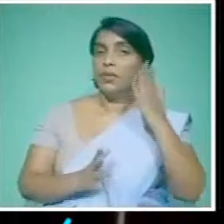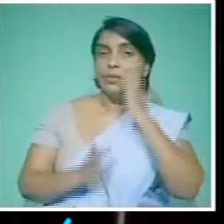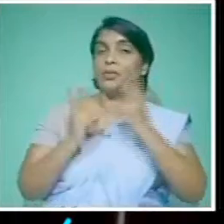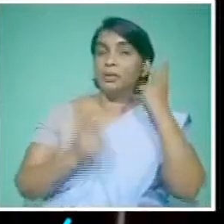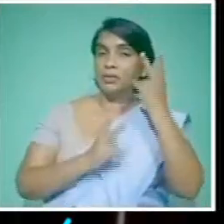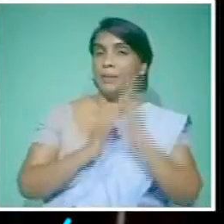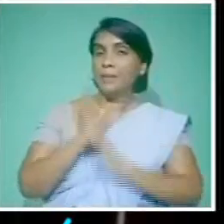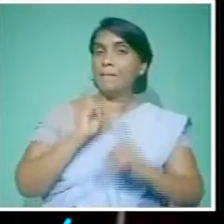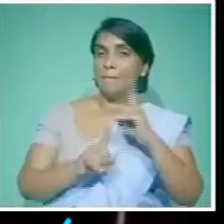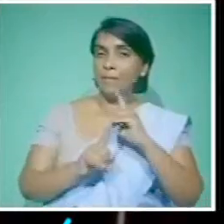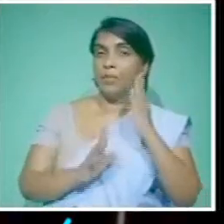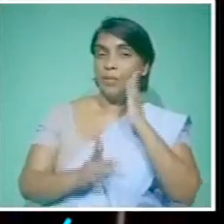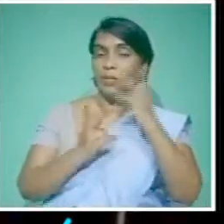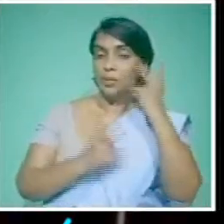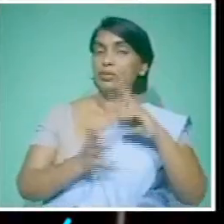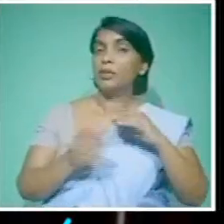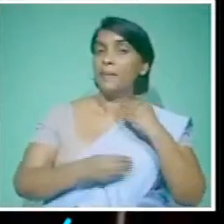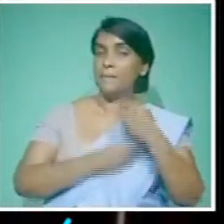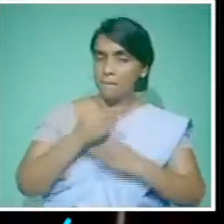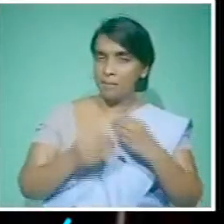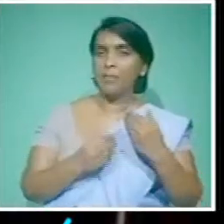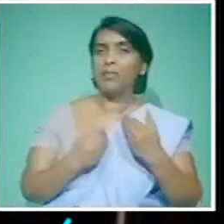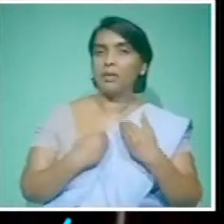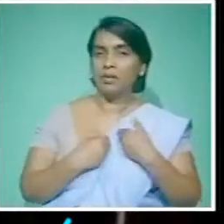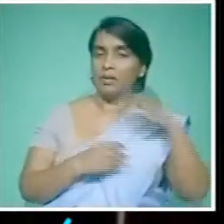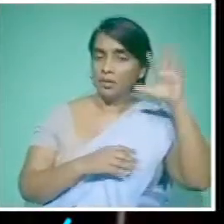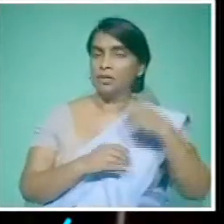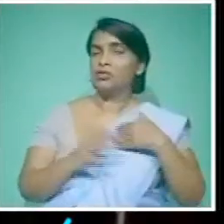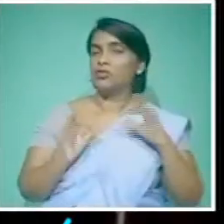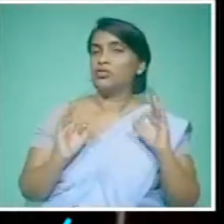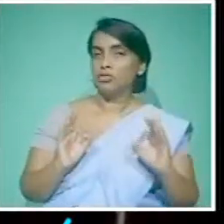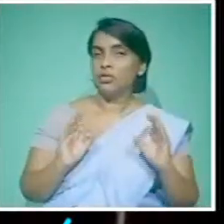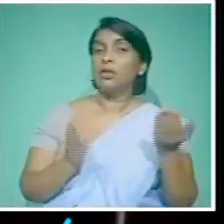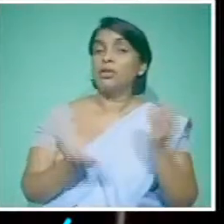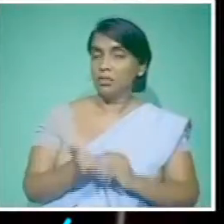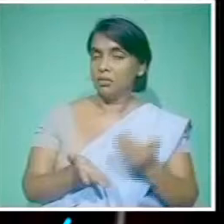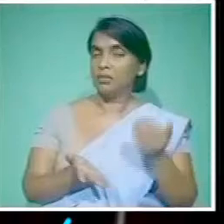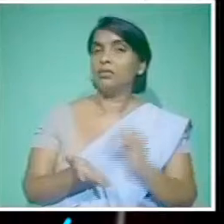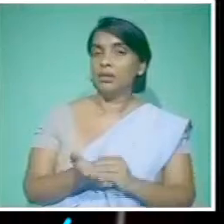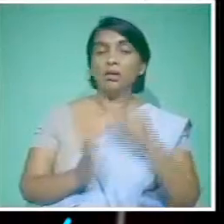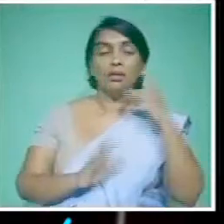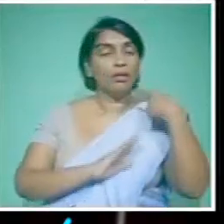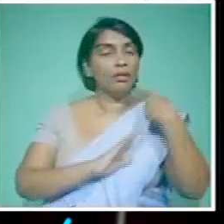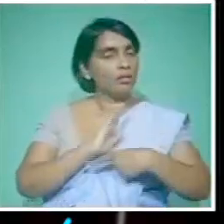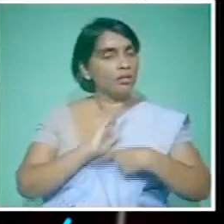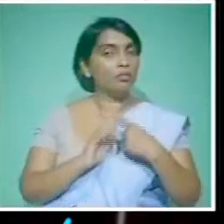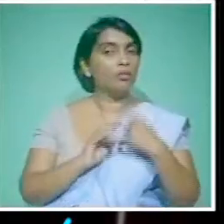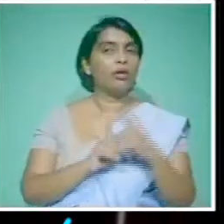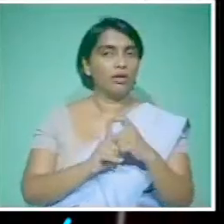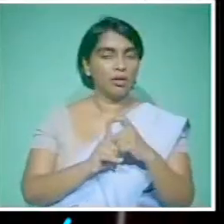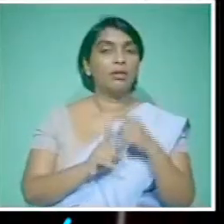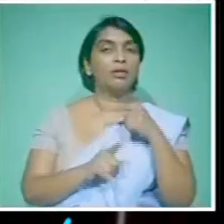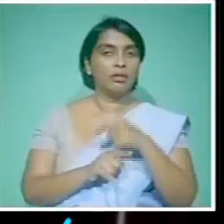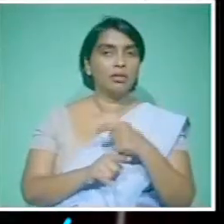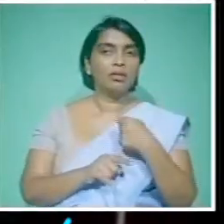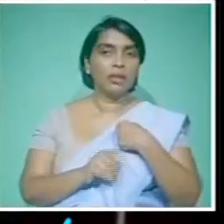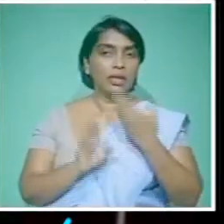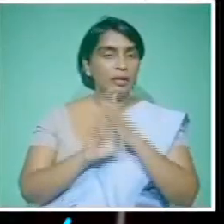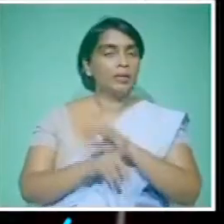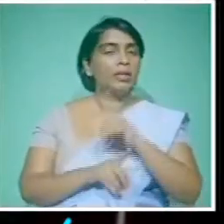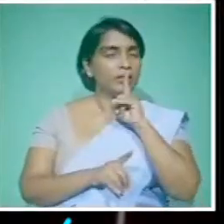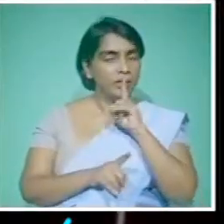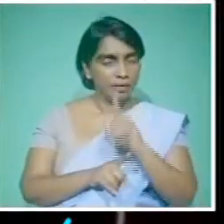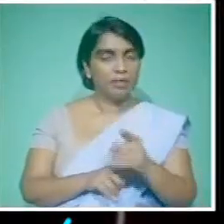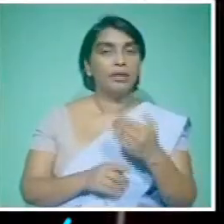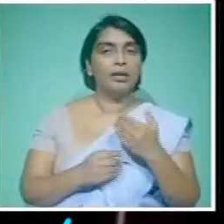සංචාරක අමාත්‍යාංශයට සංචාරක ව්‍යාපාරයට මම ගේන්න ලෑස්ති තව තවත් මේ රටට ඩොලර්. ඒක තමයි මම එදා ඉඳලම